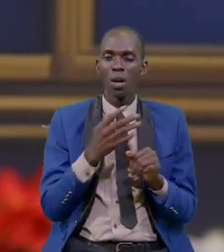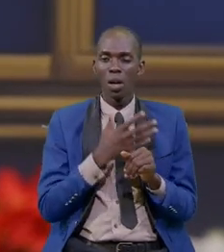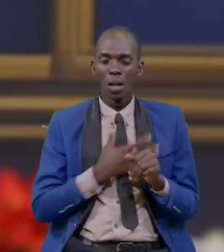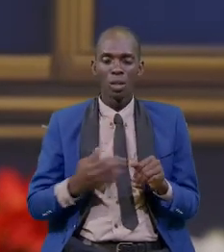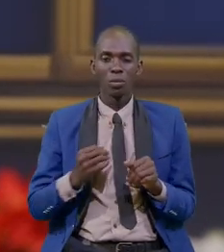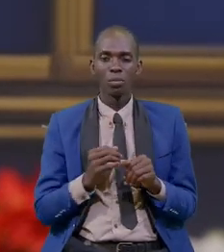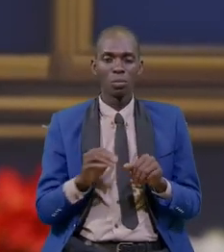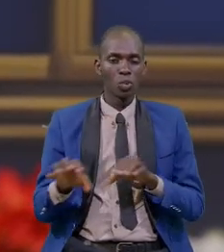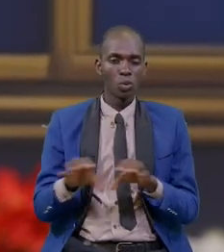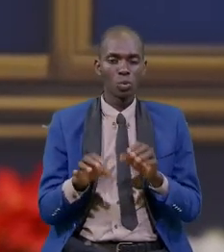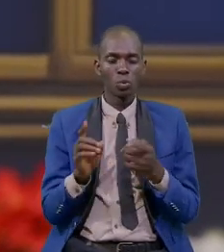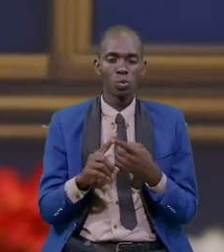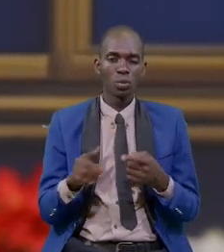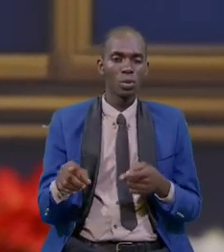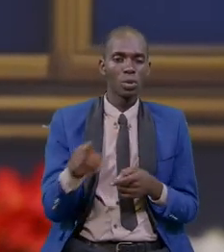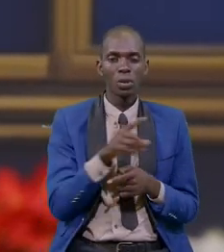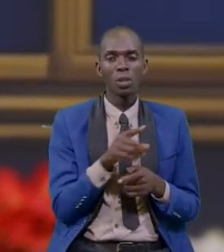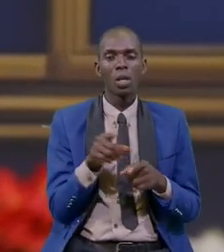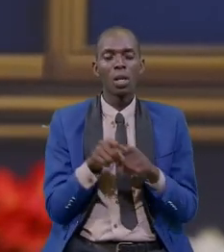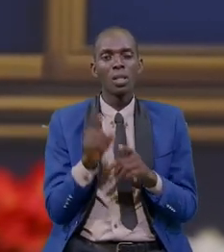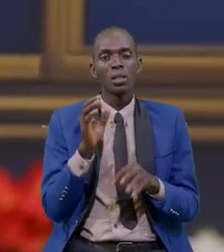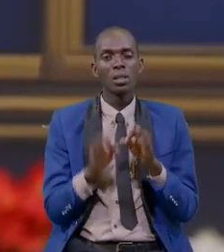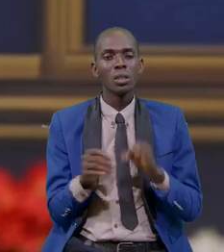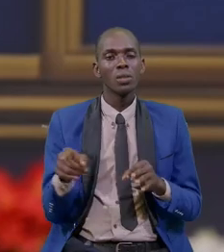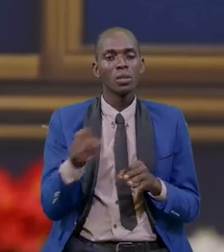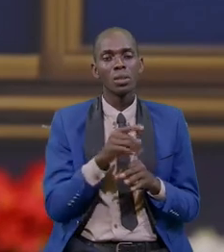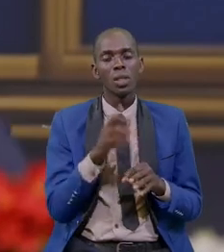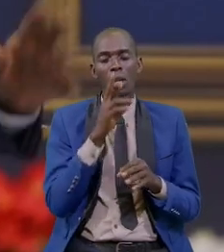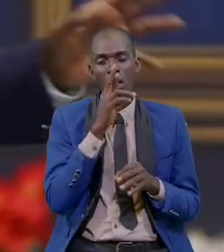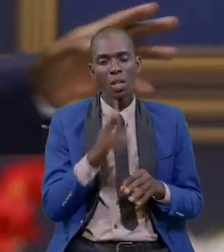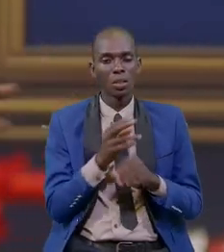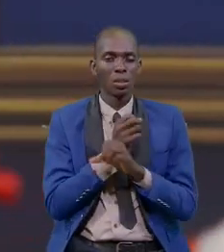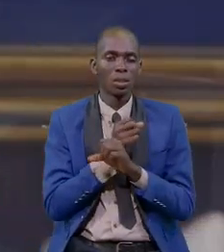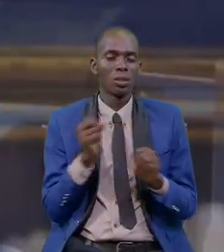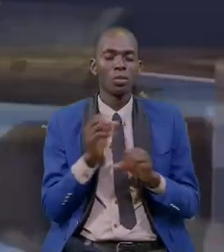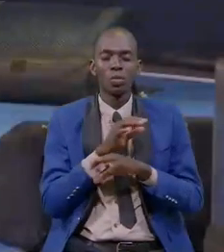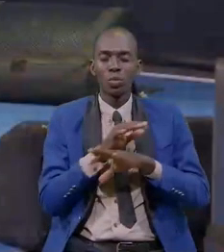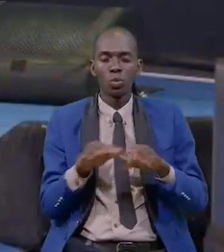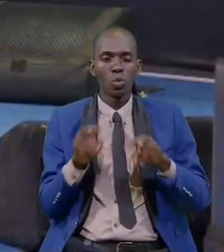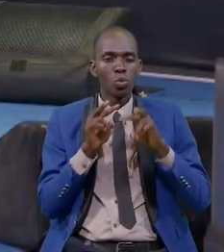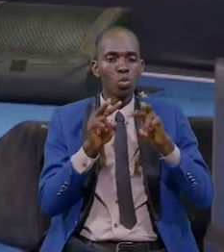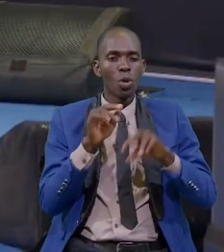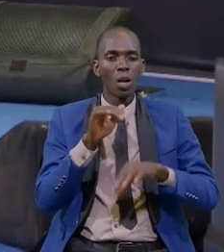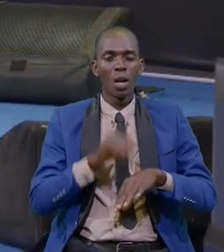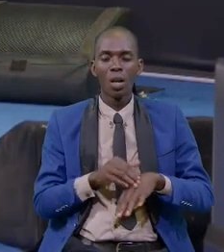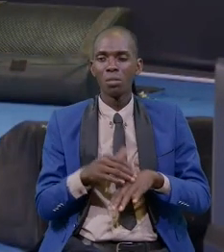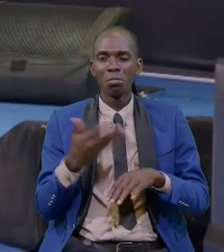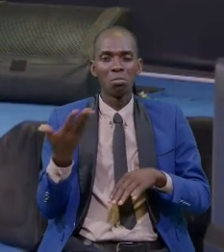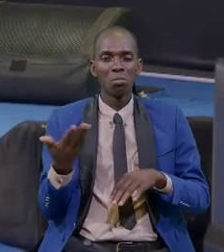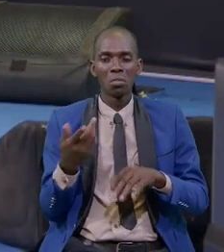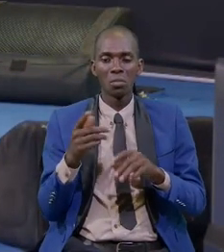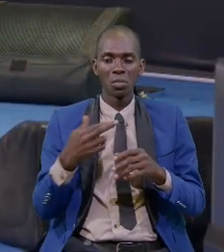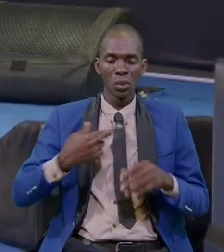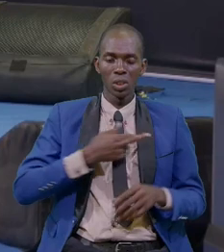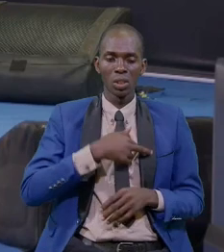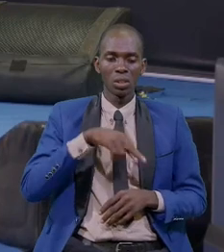s'ils étaient des Christ. Ne regardez pas la religion, ne regardez pas aux marques, aux cicatrices de